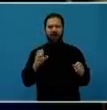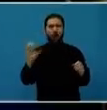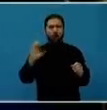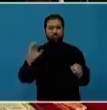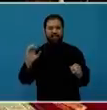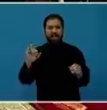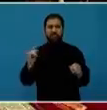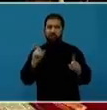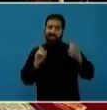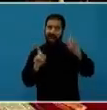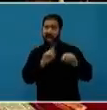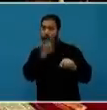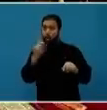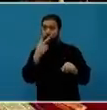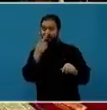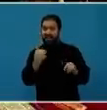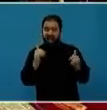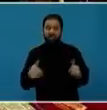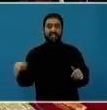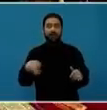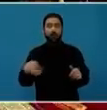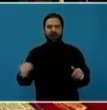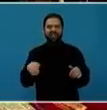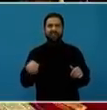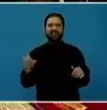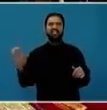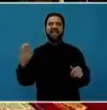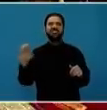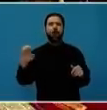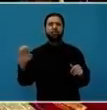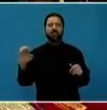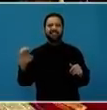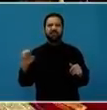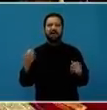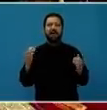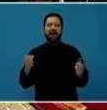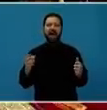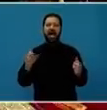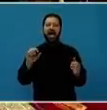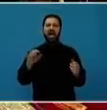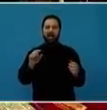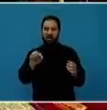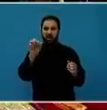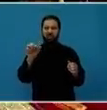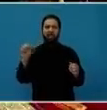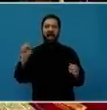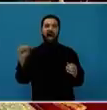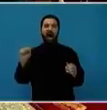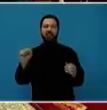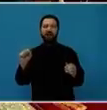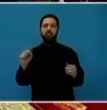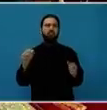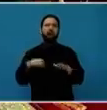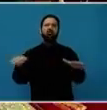molifte ale Sfântului Vasile sau aceste exorcisme ca niște acte magice, ci ca niște